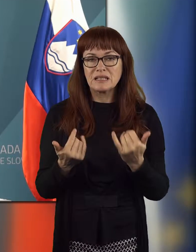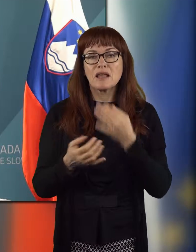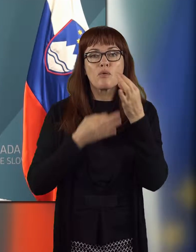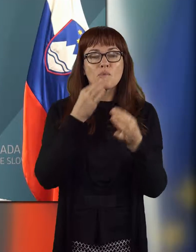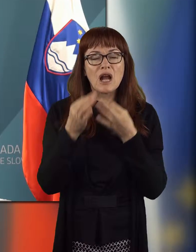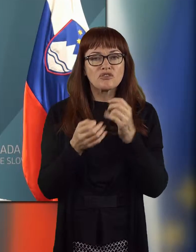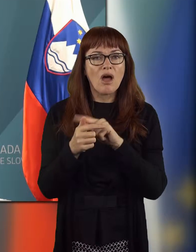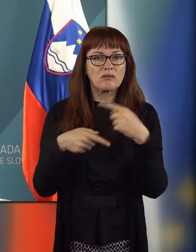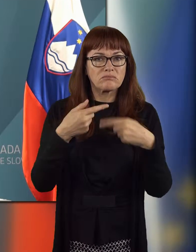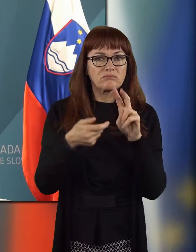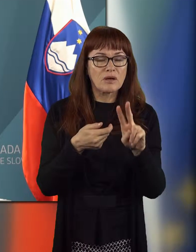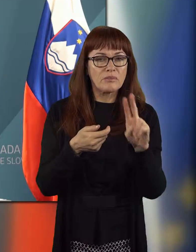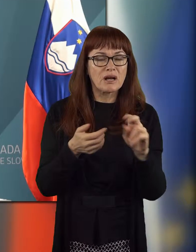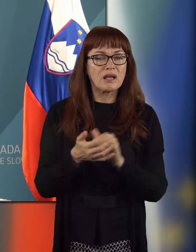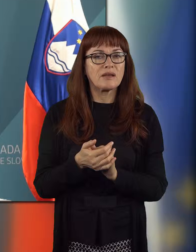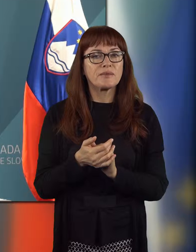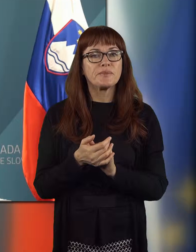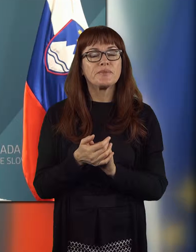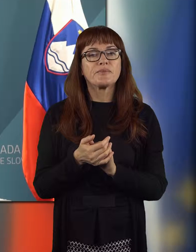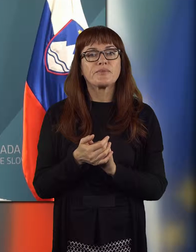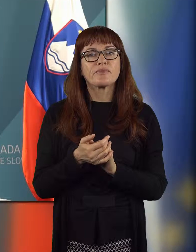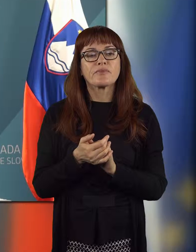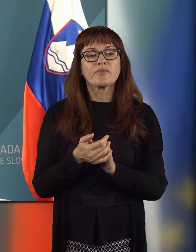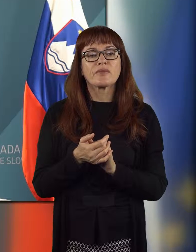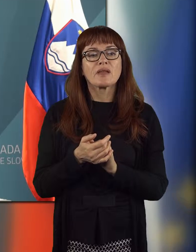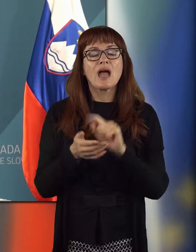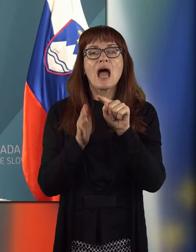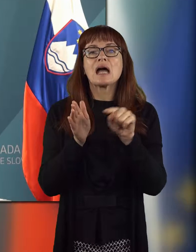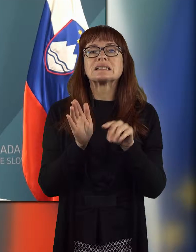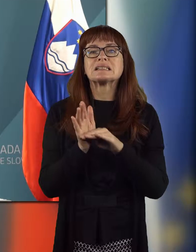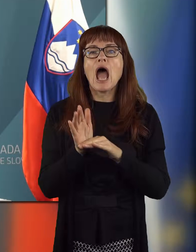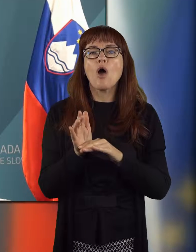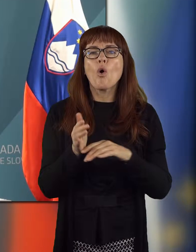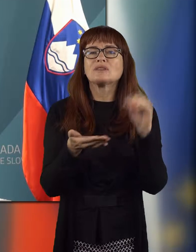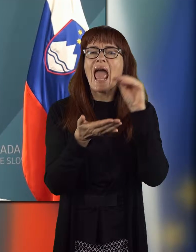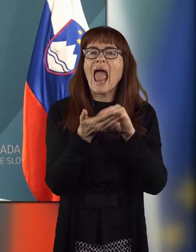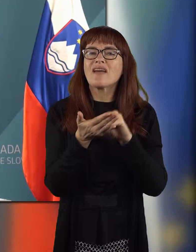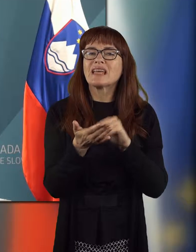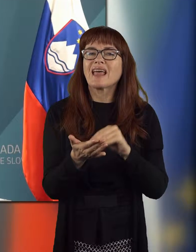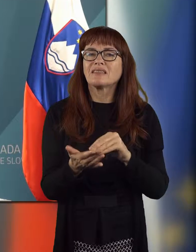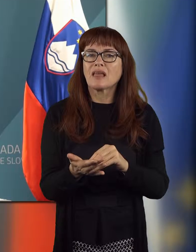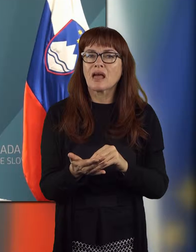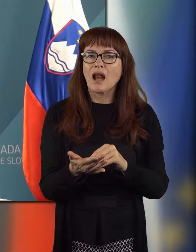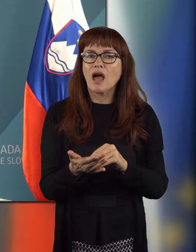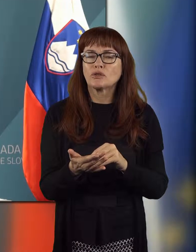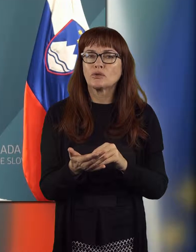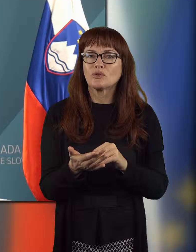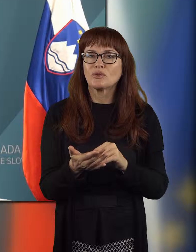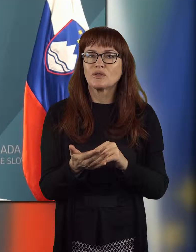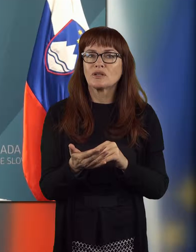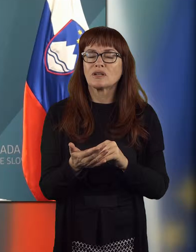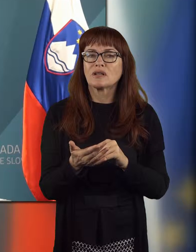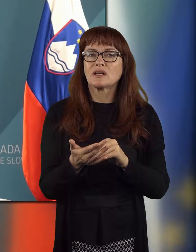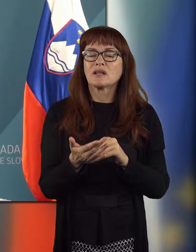imate vprašanje, izvolite na to temo seveda. Kaj je ta zakon o evidentiranju, Marta